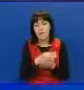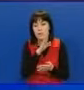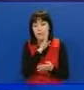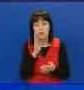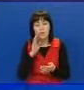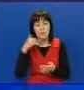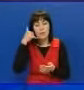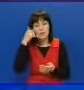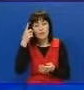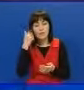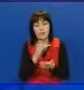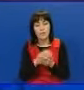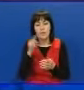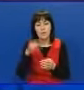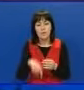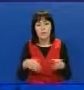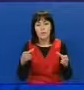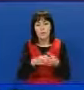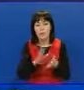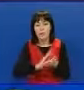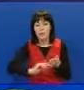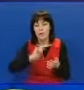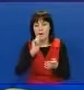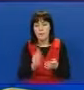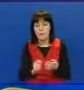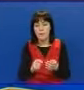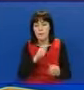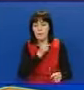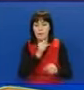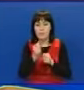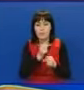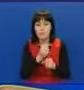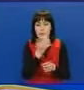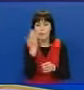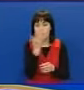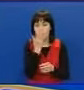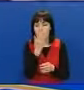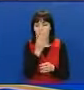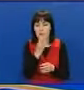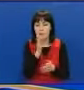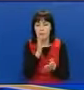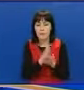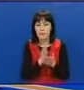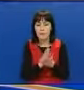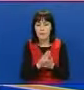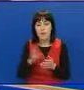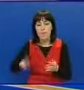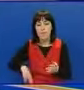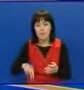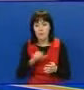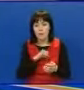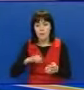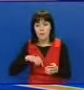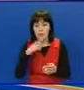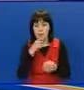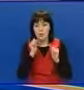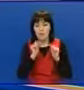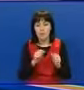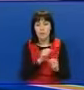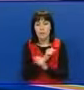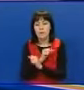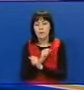хабардар болып, тиісті орындарға шағым түсіреді. Дау-жанжал бейнетаспаға жазылыпты. Басшы бар айыбын мойындады. Қазір еңбек демалысында